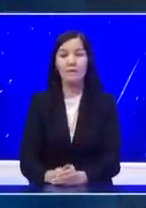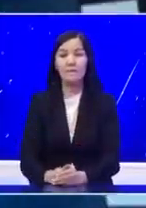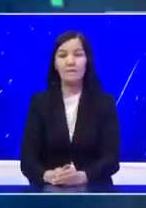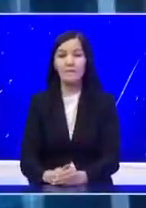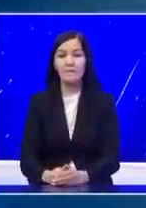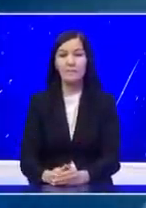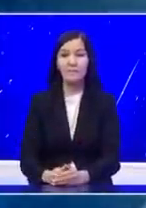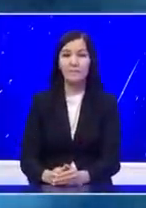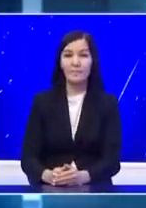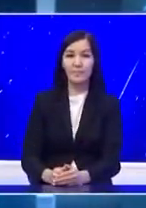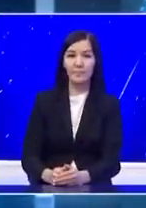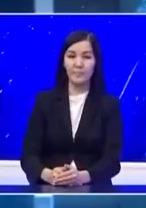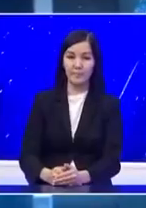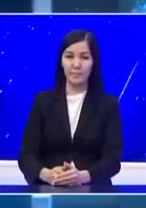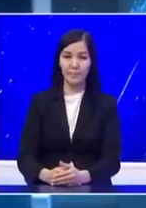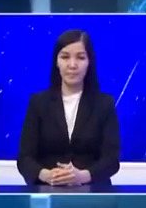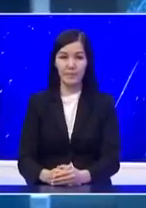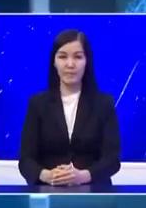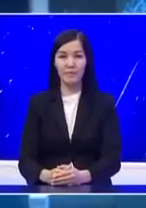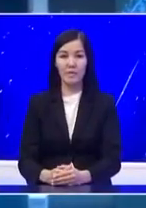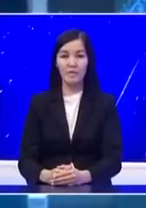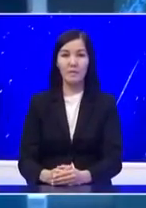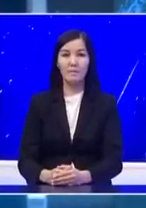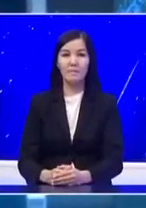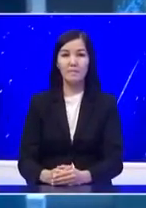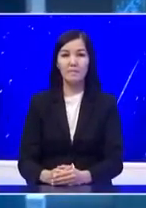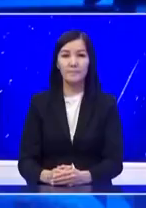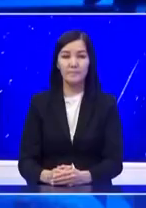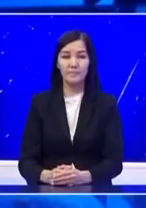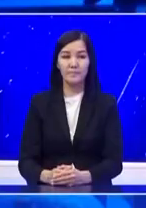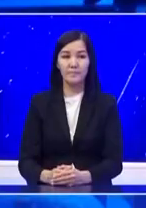Абылай Құттықбай, Абзал Нүсіпов, Жетісу телеарнасы.